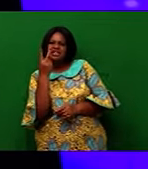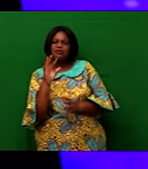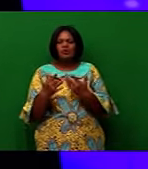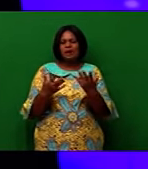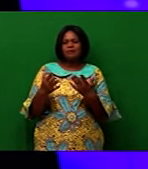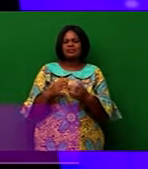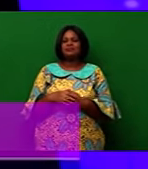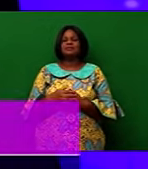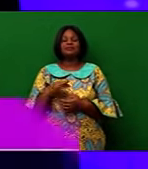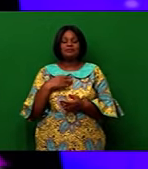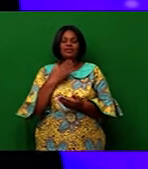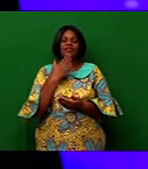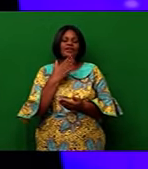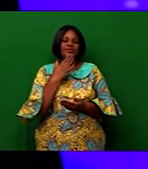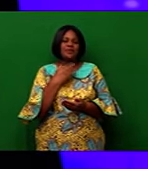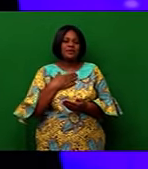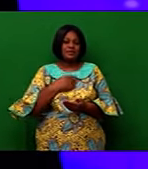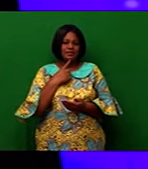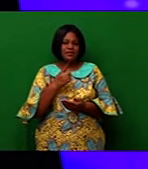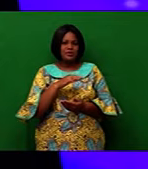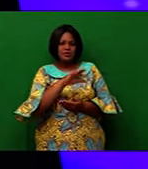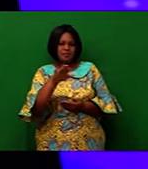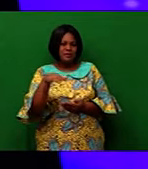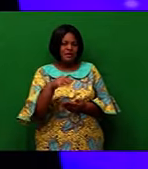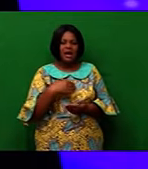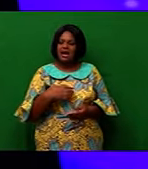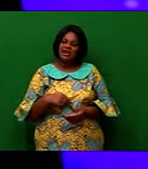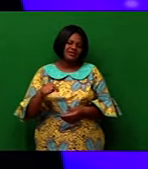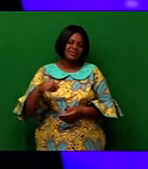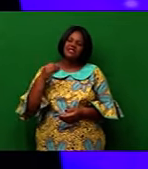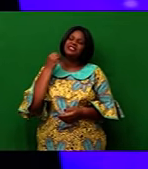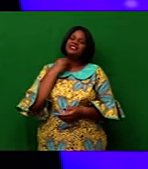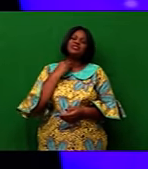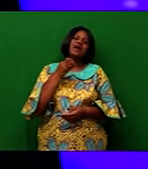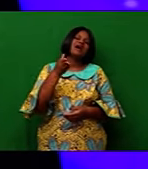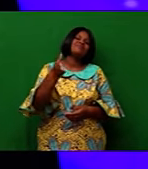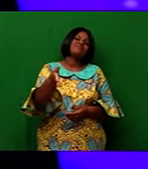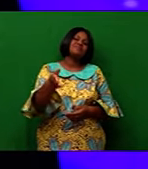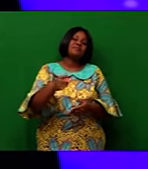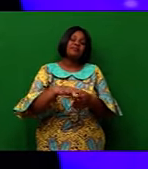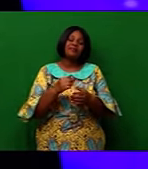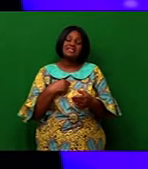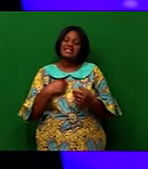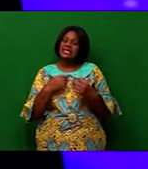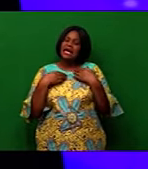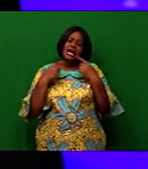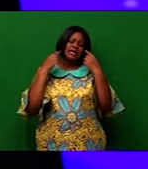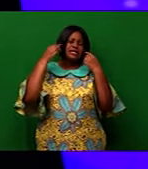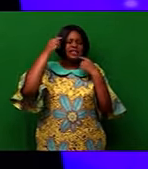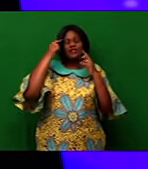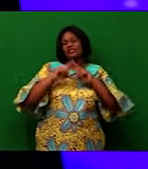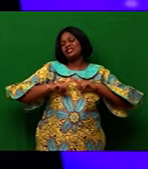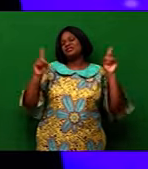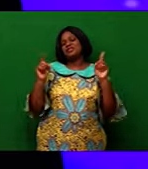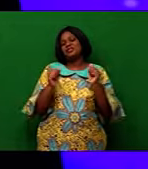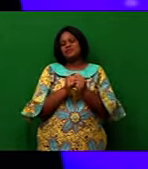Maita basa mai samba. Regai nditi kuvatarire pano pachanakidza nekuti muzukuru ane maonera akasiyana nasekuru. Hongu